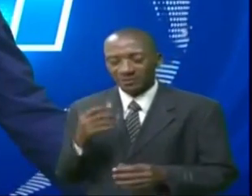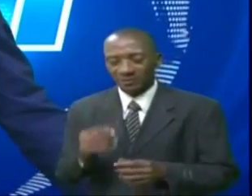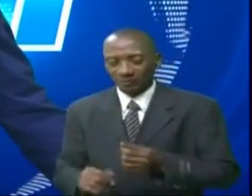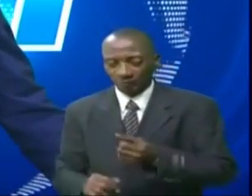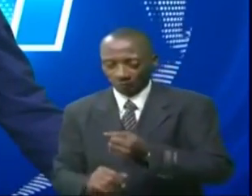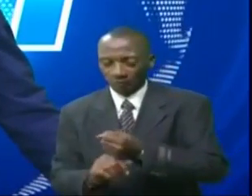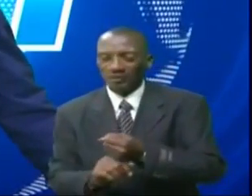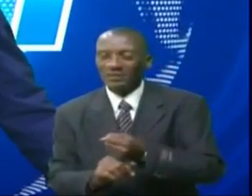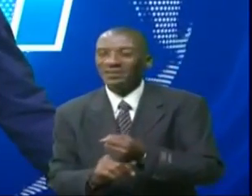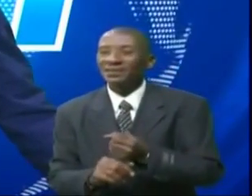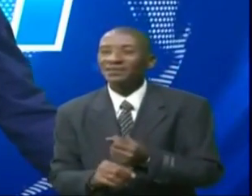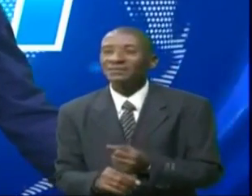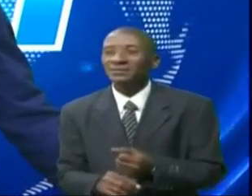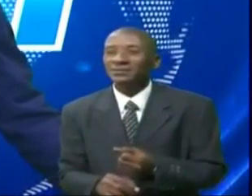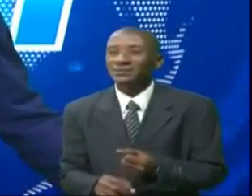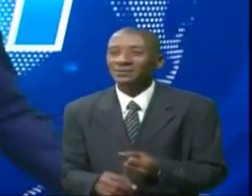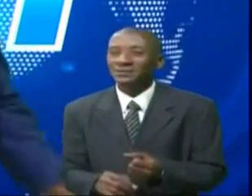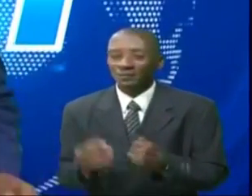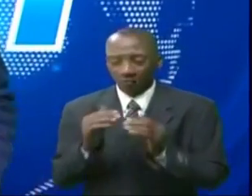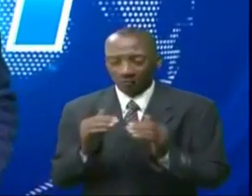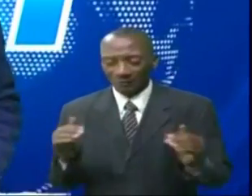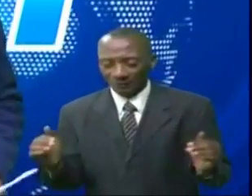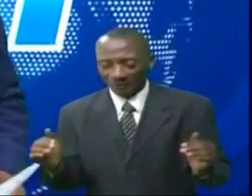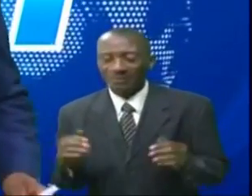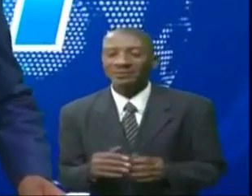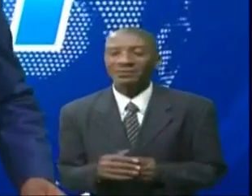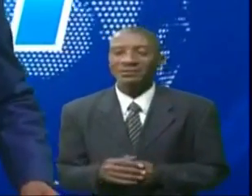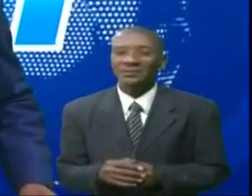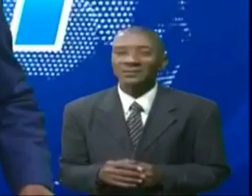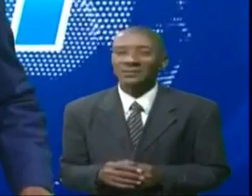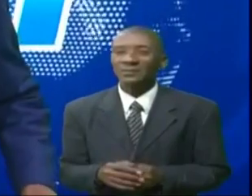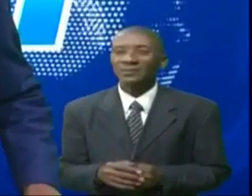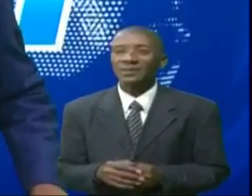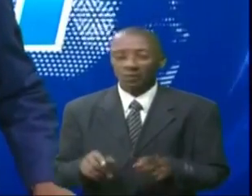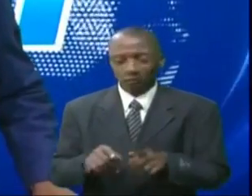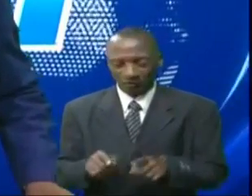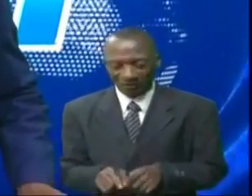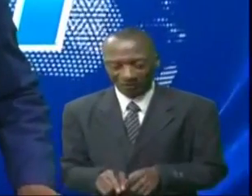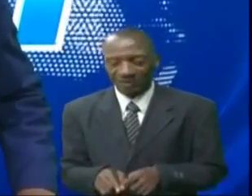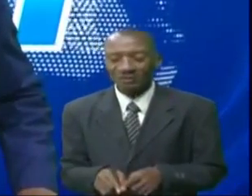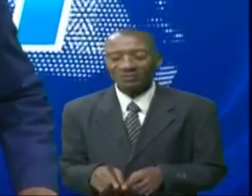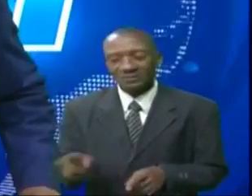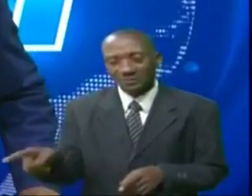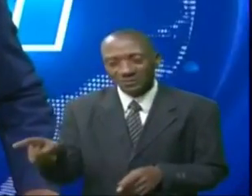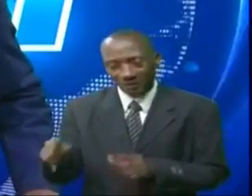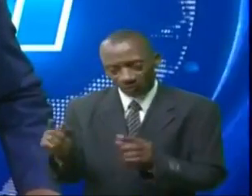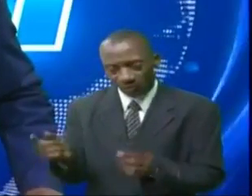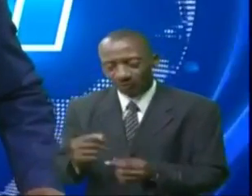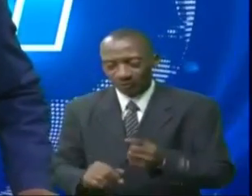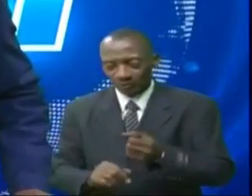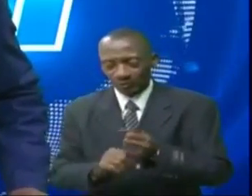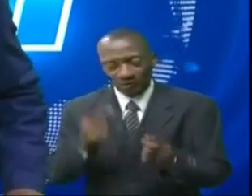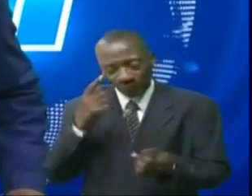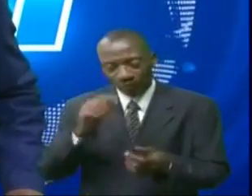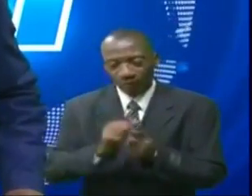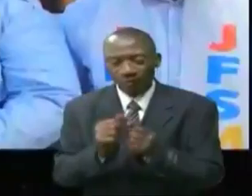présidentielle. Déclaration faite par le coordonnateur de la structure Jeunesse Fatshi pour un second mandat. On